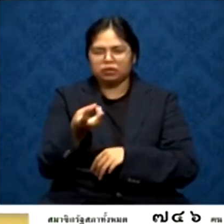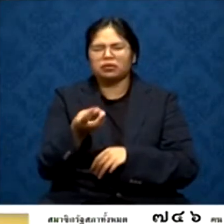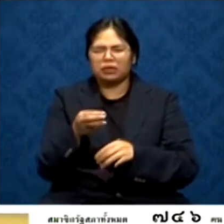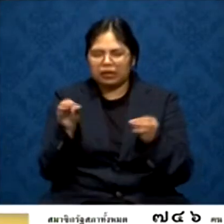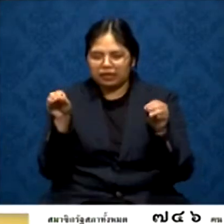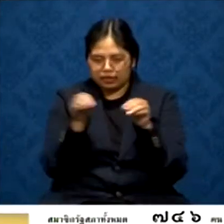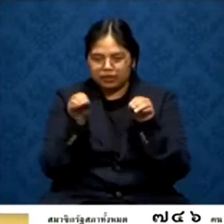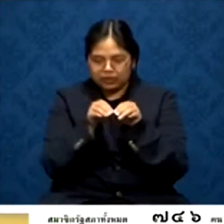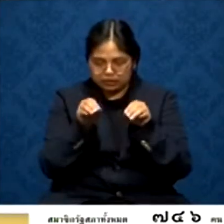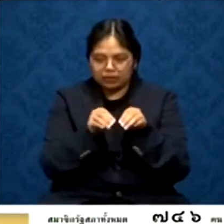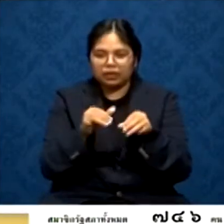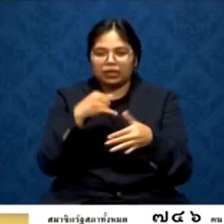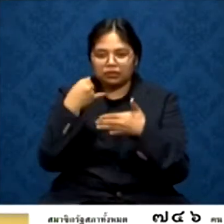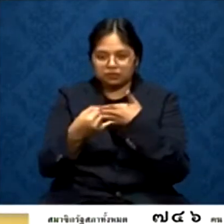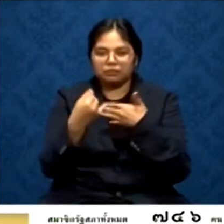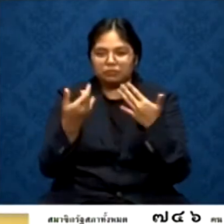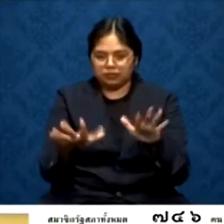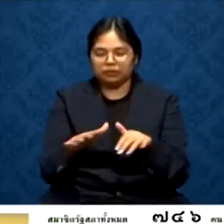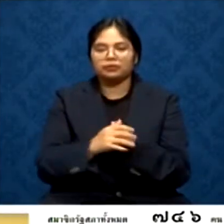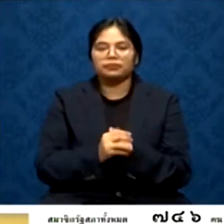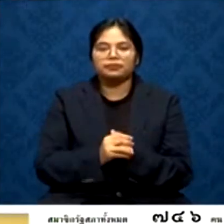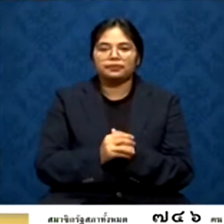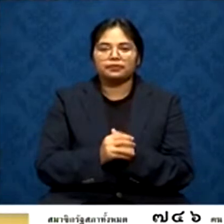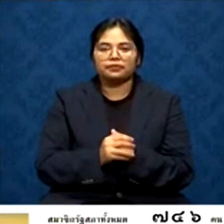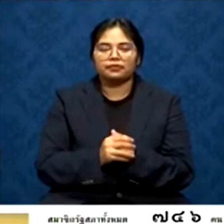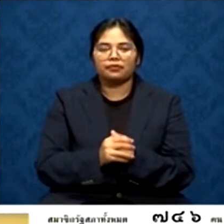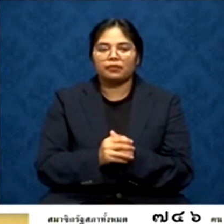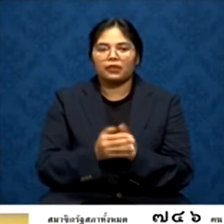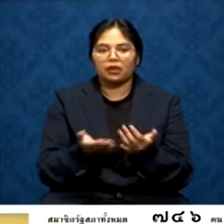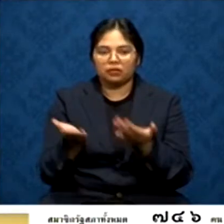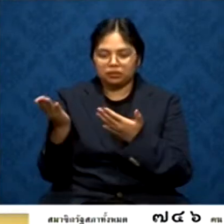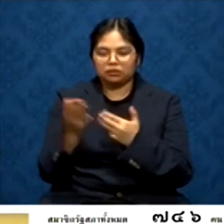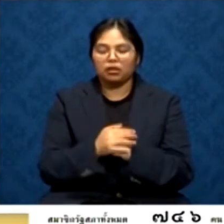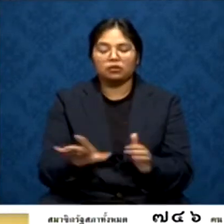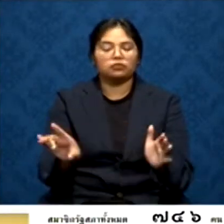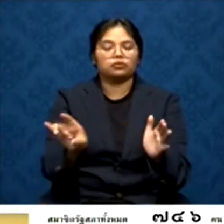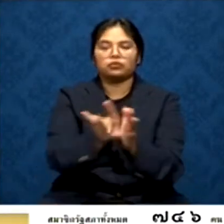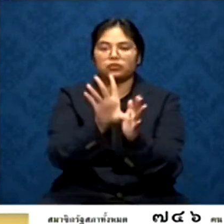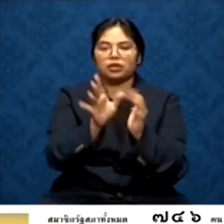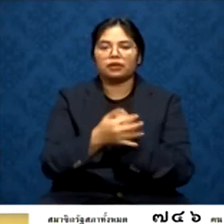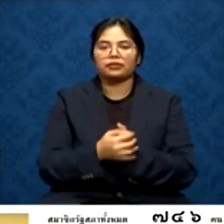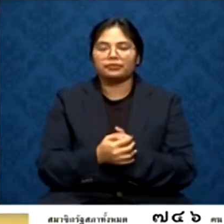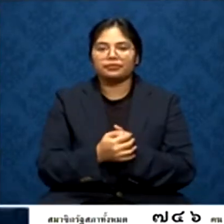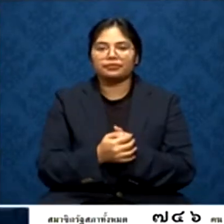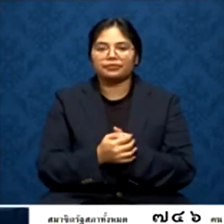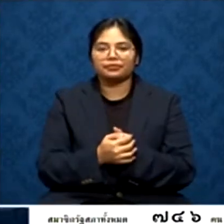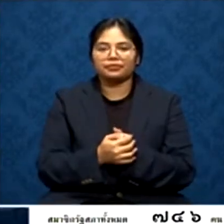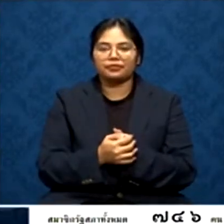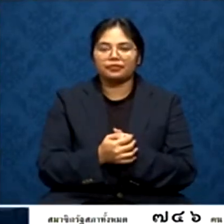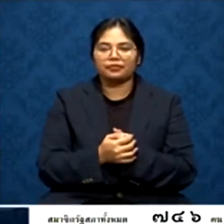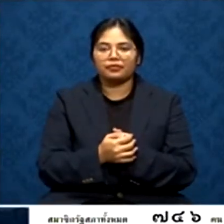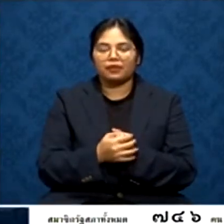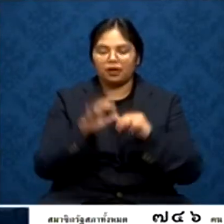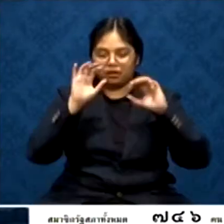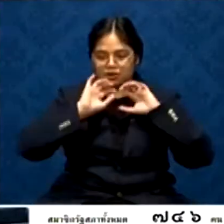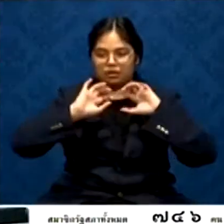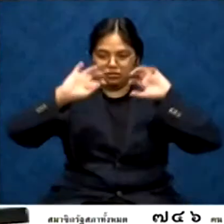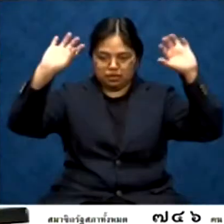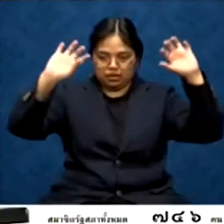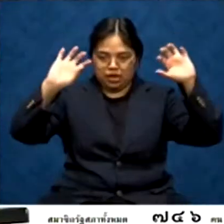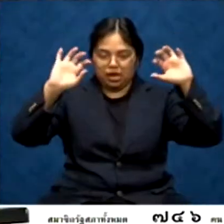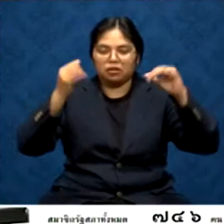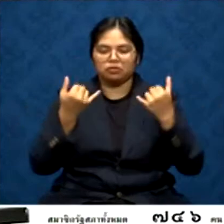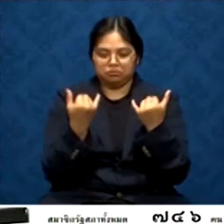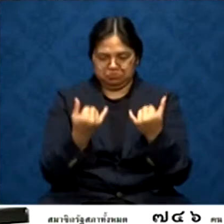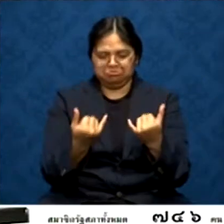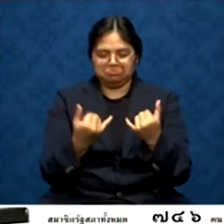เดี๋ยวจะได้ทางวิโรจน์พูดต่อเชิญครับ สุดท้ายนี้ครับท่านประธานในแวดวงราชการเราคงต้องยอมรับกันอย่